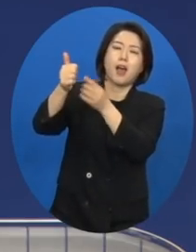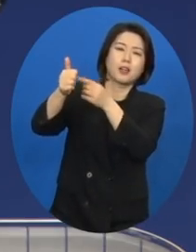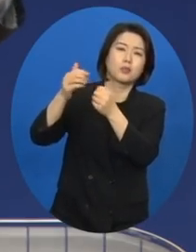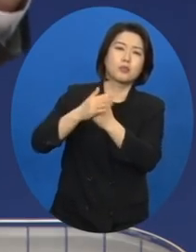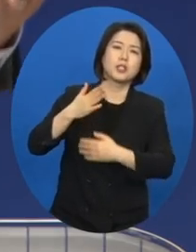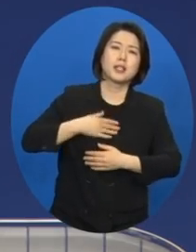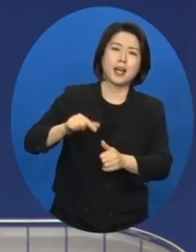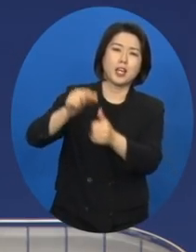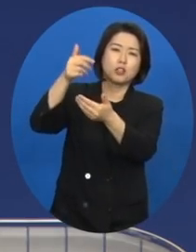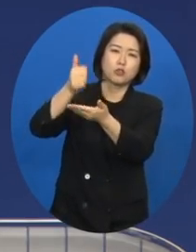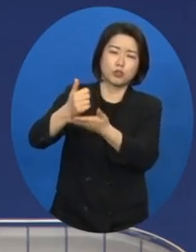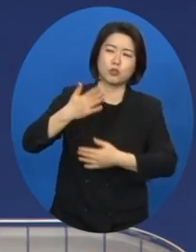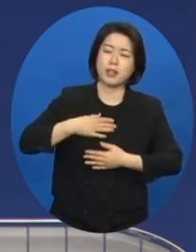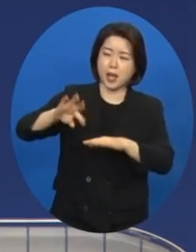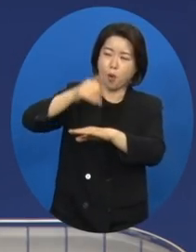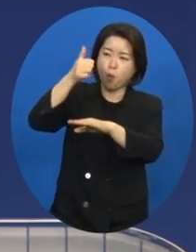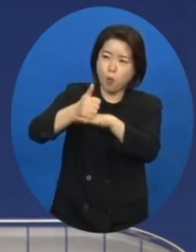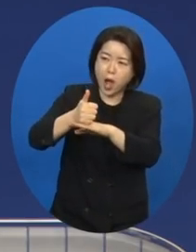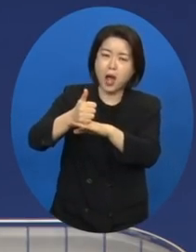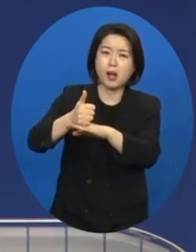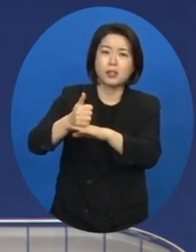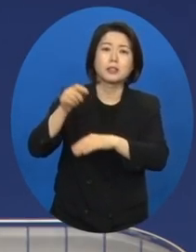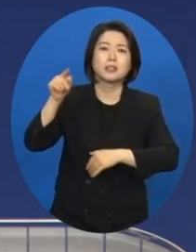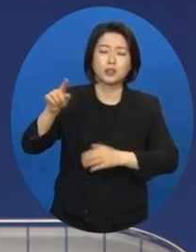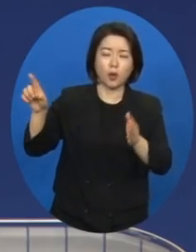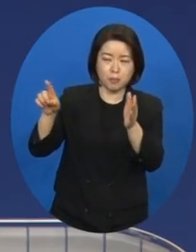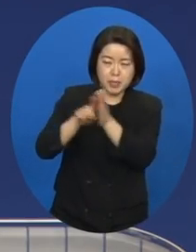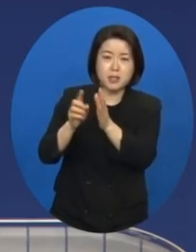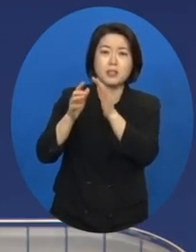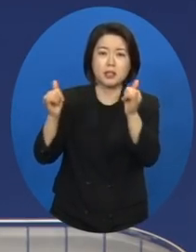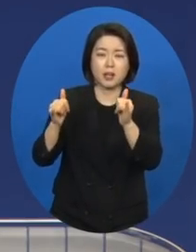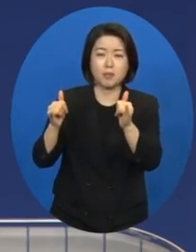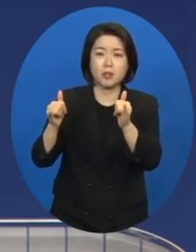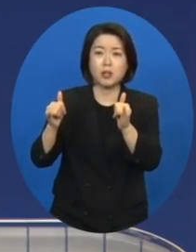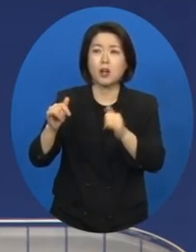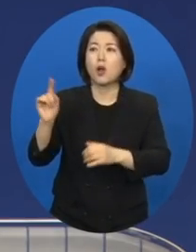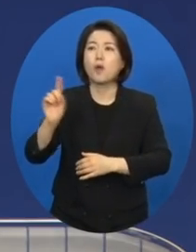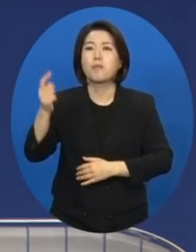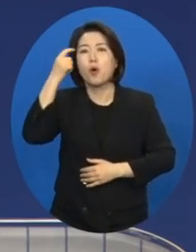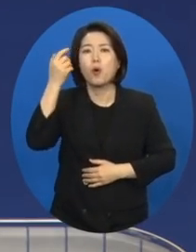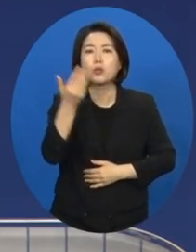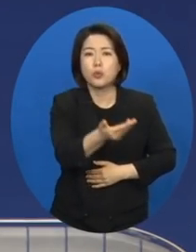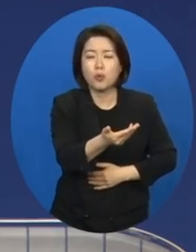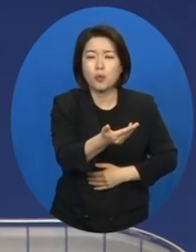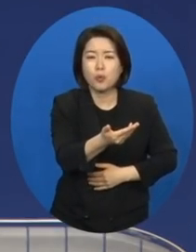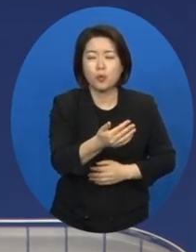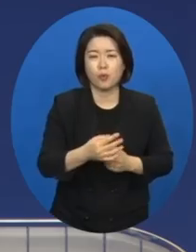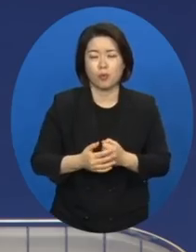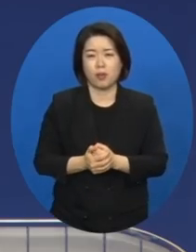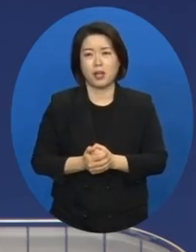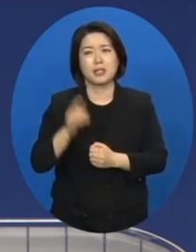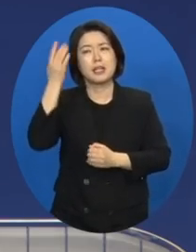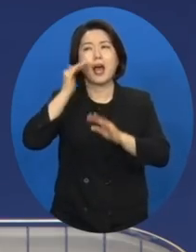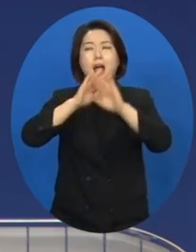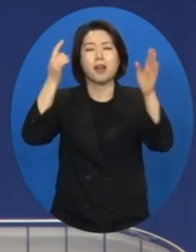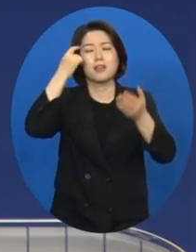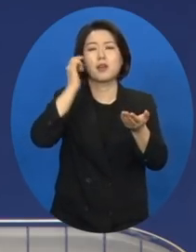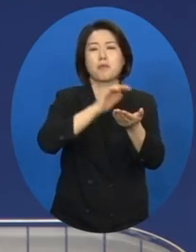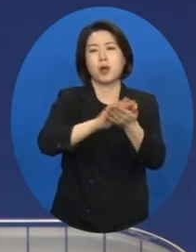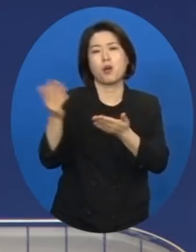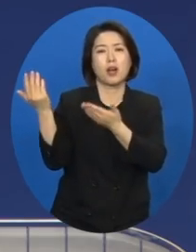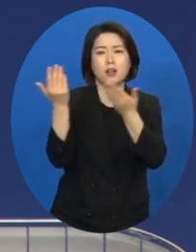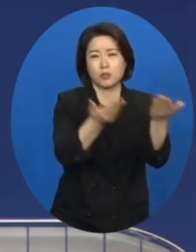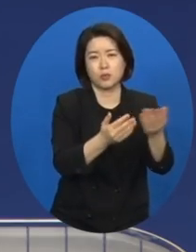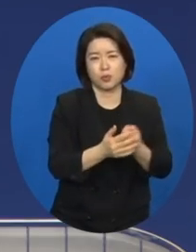나의 왕이 되심을 믿는 애들에게는 뭘 주신다는 거예요? 이 하늘의 평강을 주신다는 거예요.